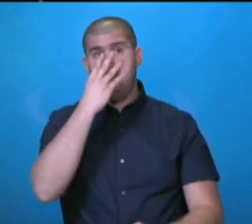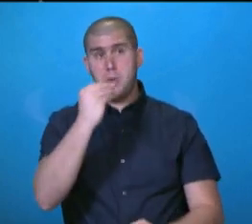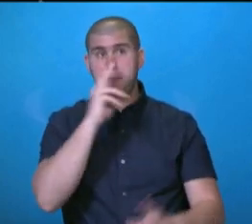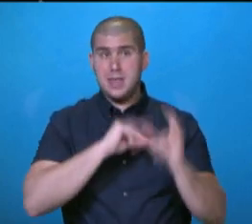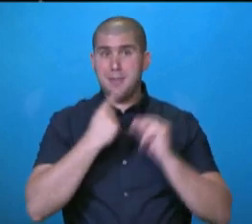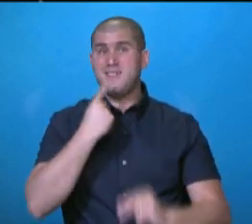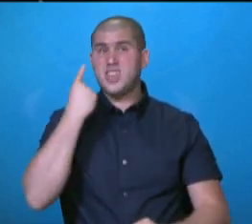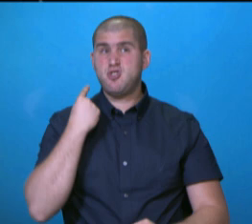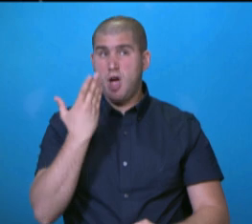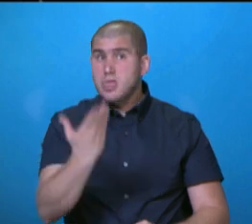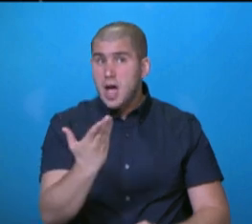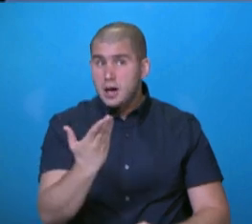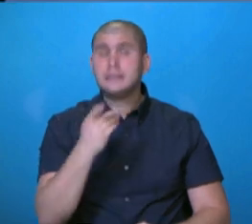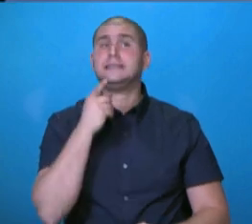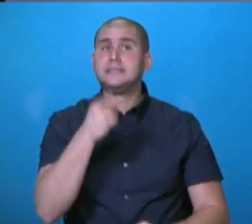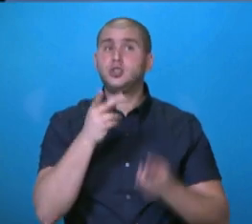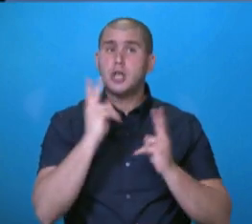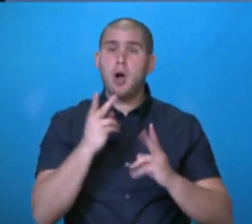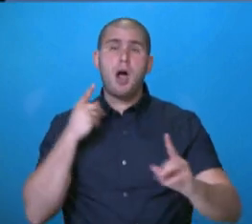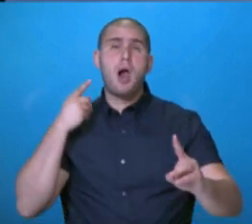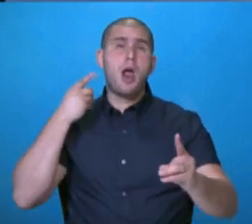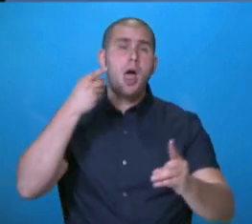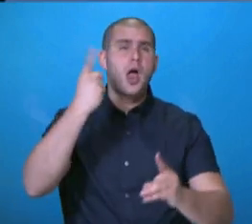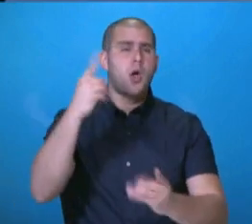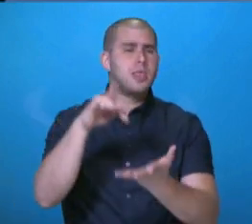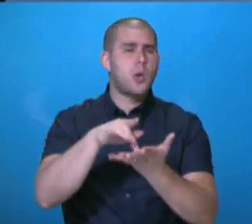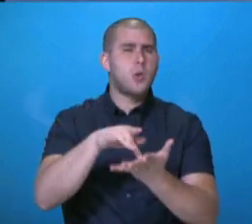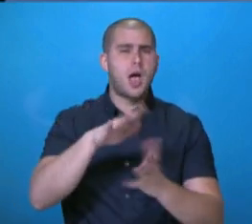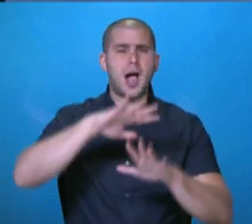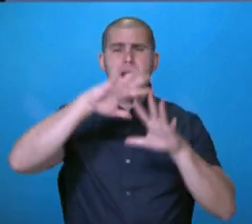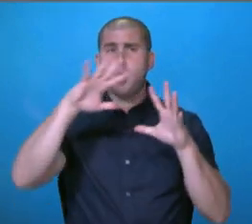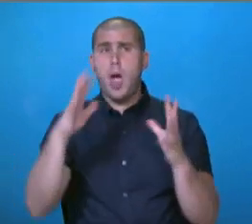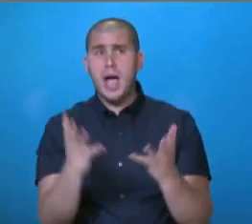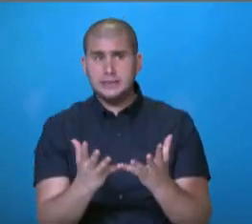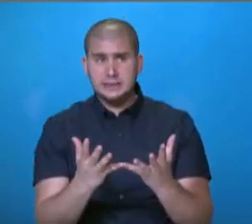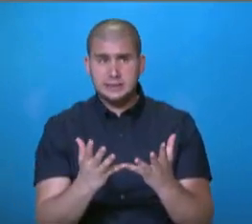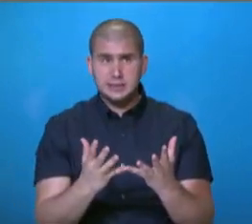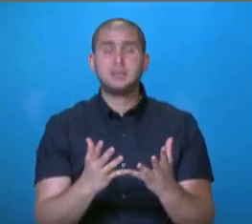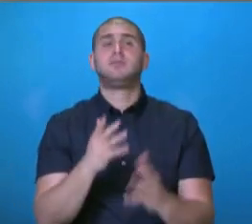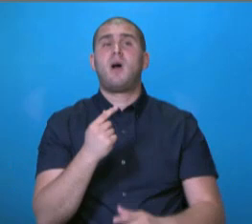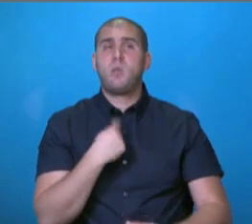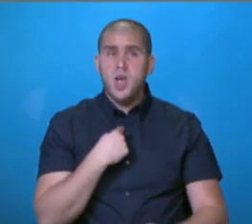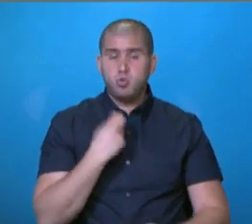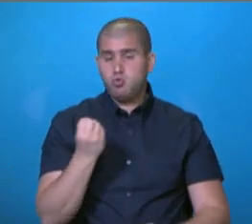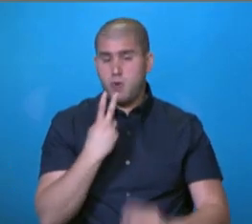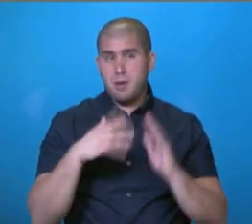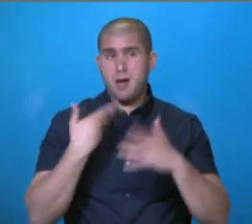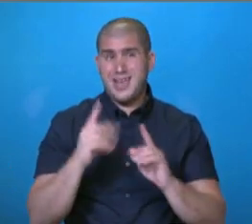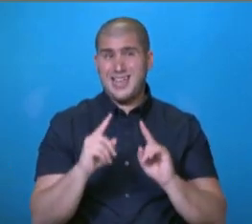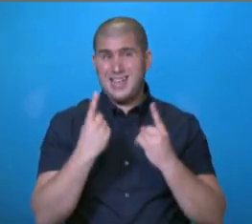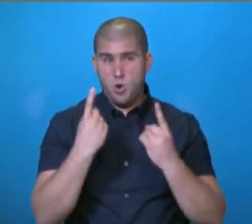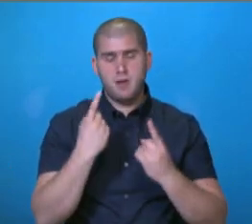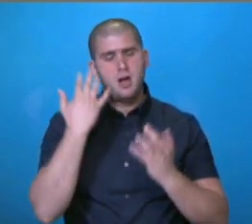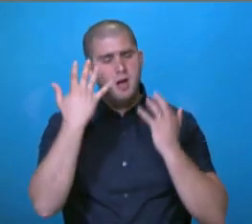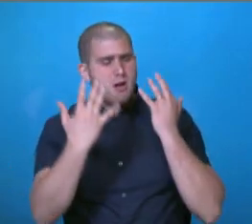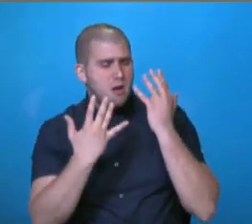בשנה שעברה? זה שיכול להגיע לכל נקודה על פני כדור הארץ? ובכן, אנחנו שבועיים אחרי האירוע